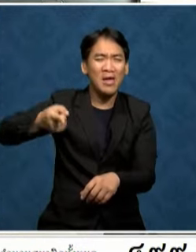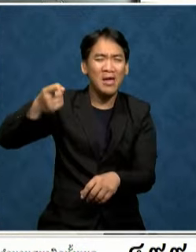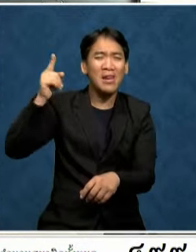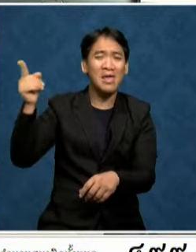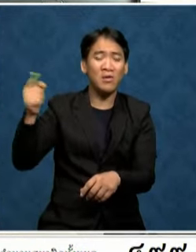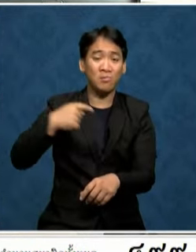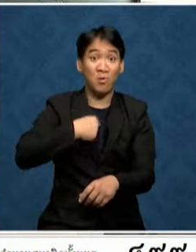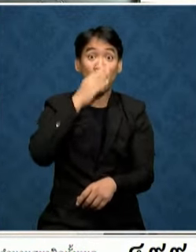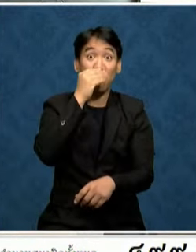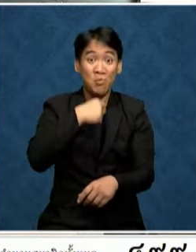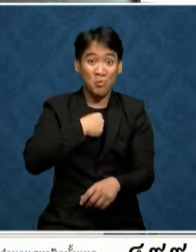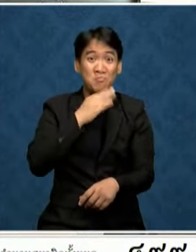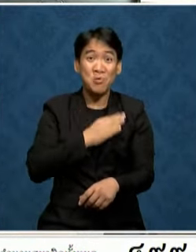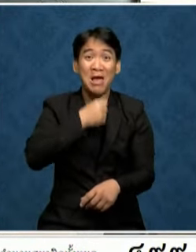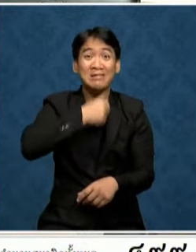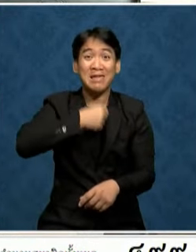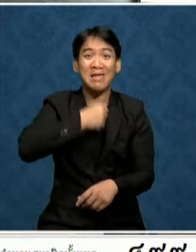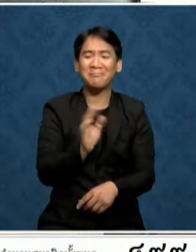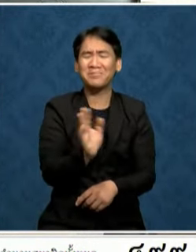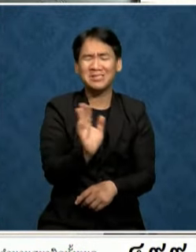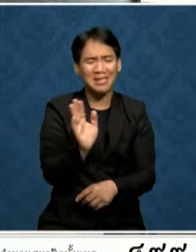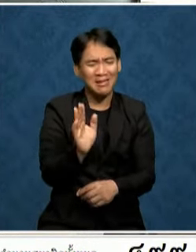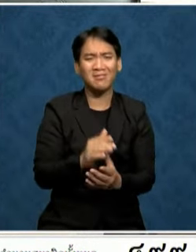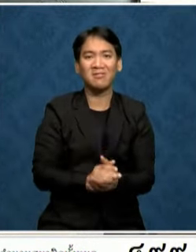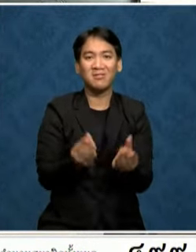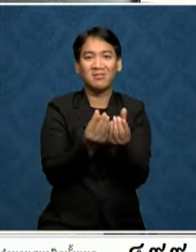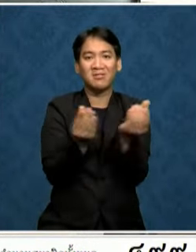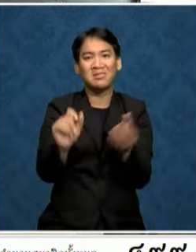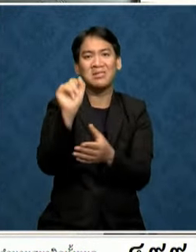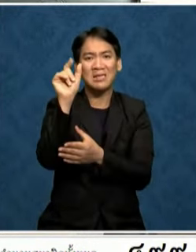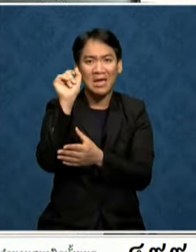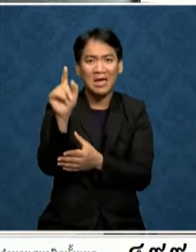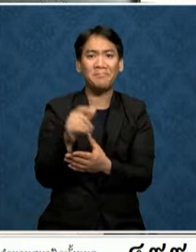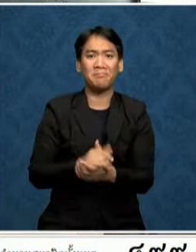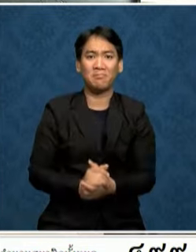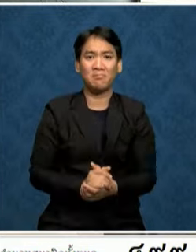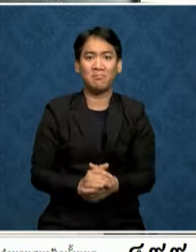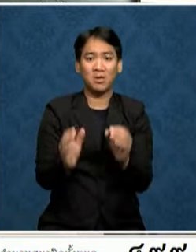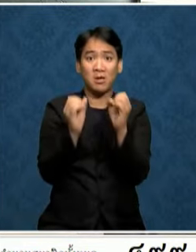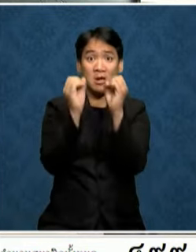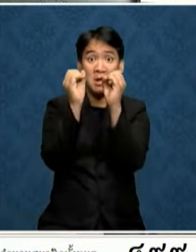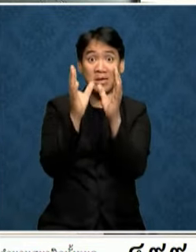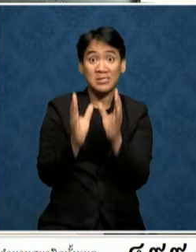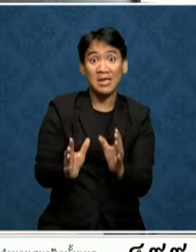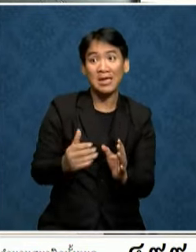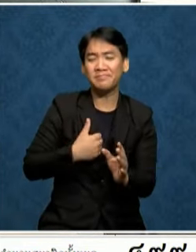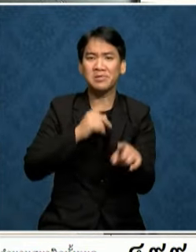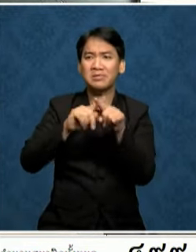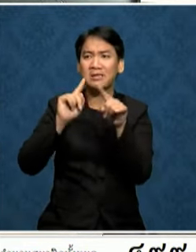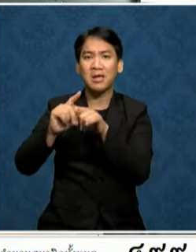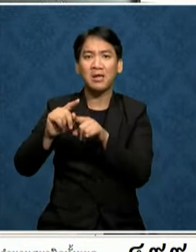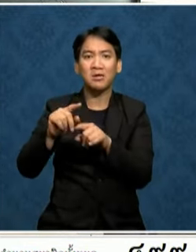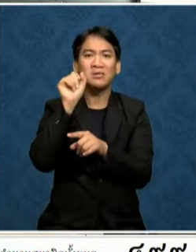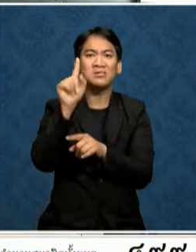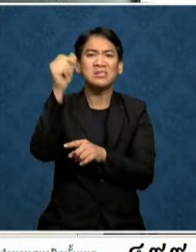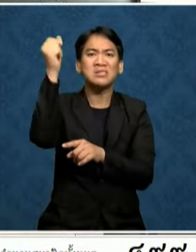สมัยนะแต่มันพูดถึงว่าศีลธรรมเกจิอาจารย์ก็ยังมีเยอะคนนับถืออะไรต่างๆก็มีเยอะศีล 5ก็